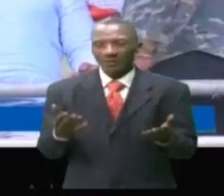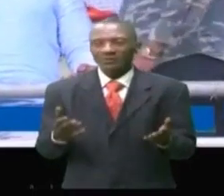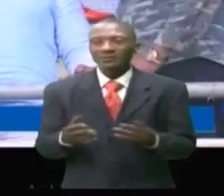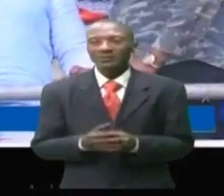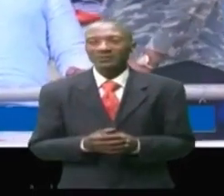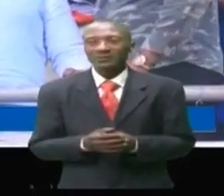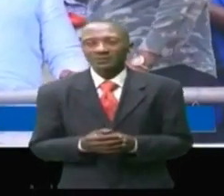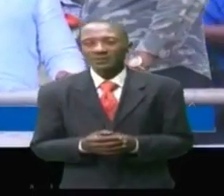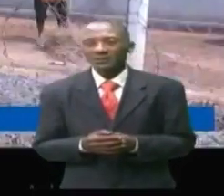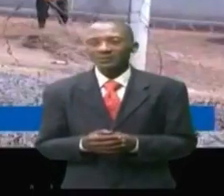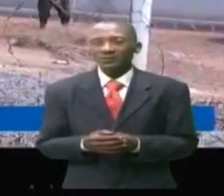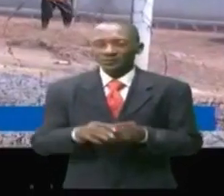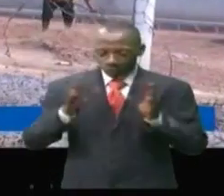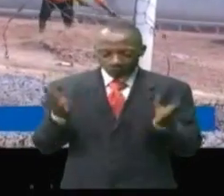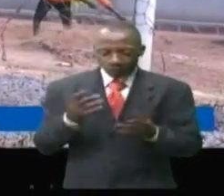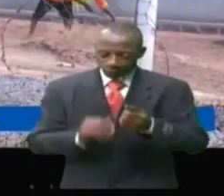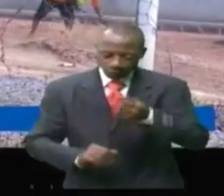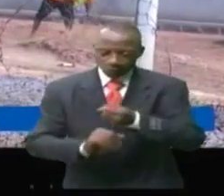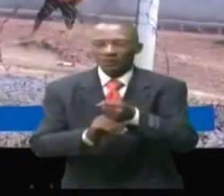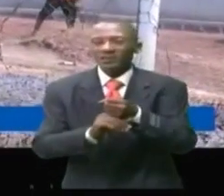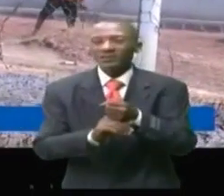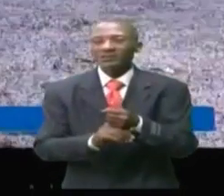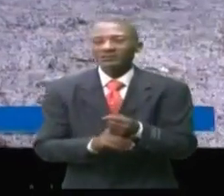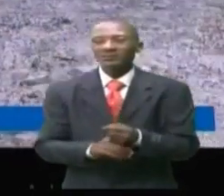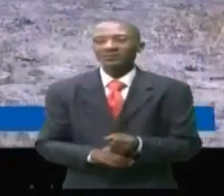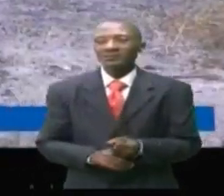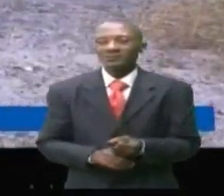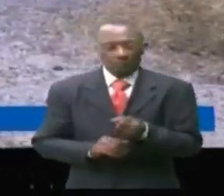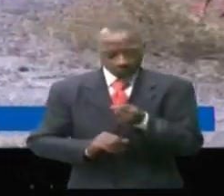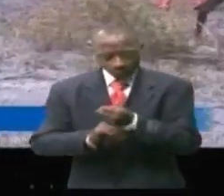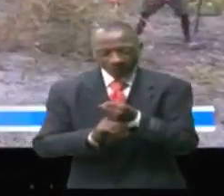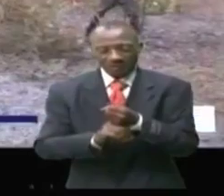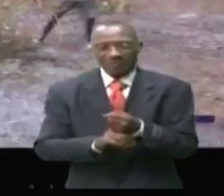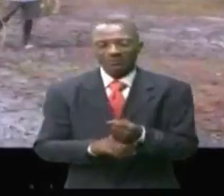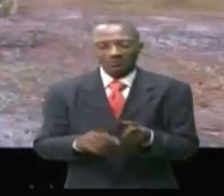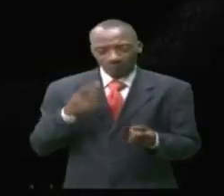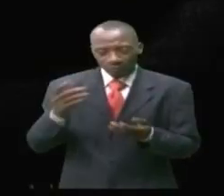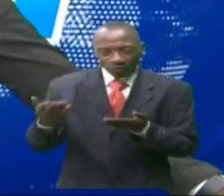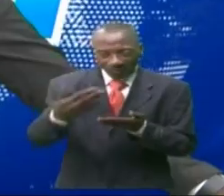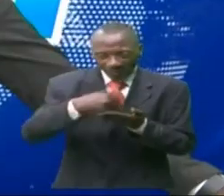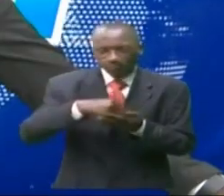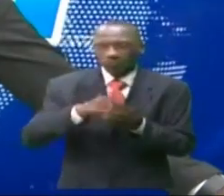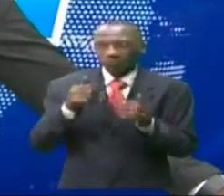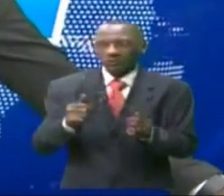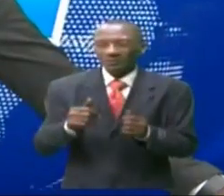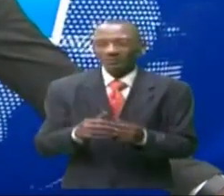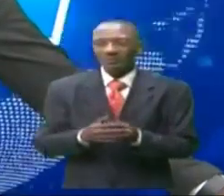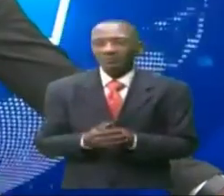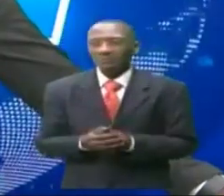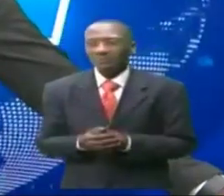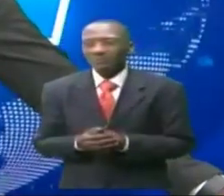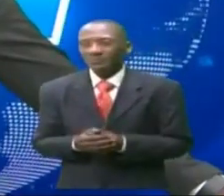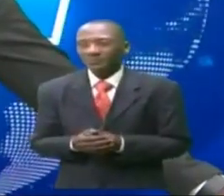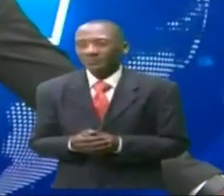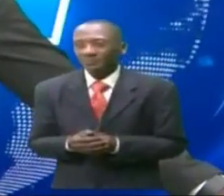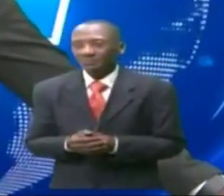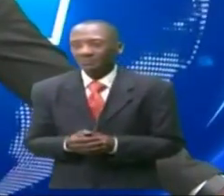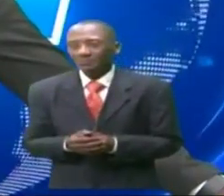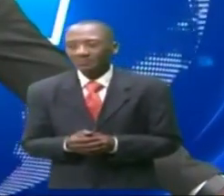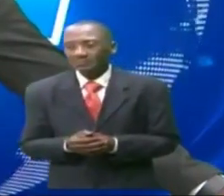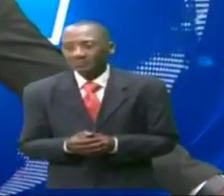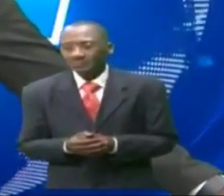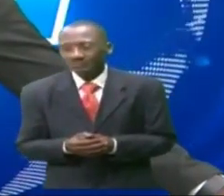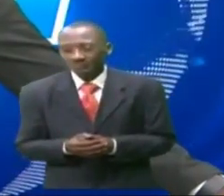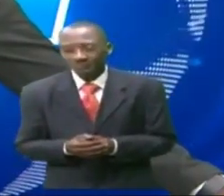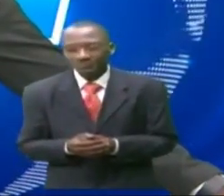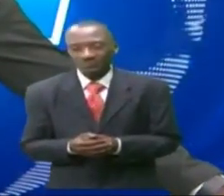l'autorité municipale a procédé à l'assainissement de ces stades municipaux de Delvaux. Loin de la RDC, une